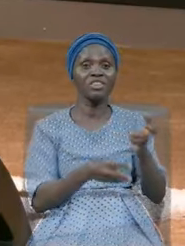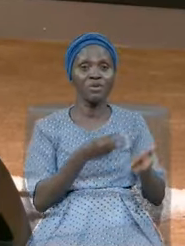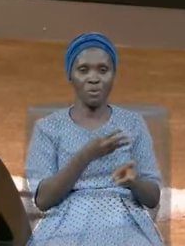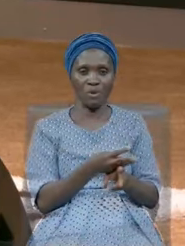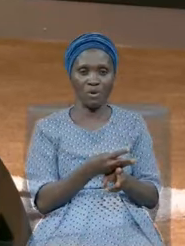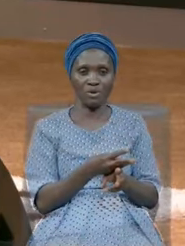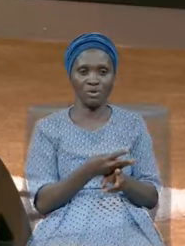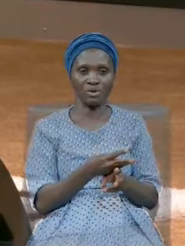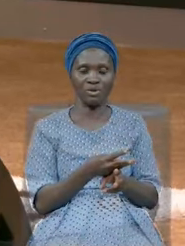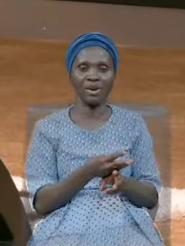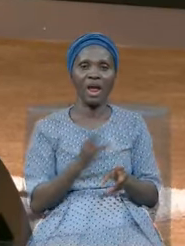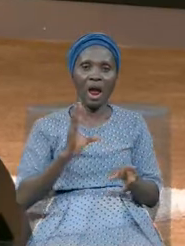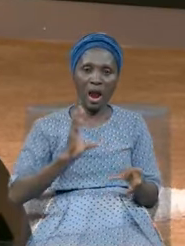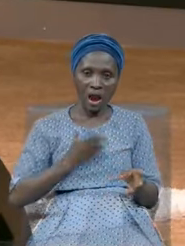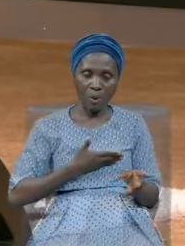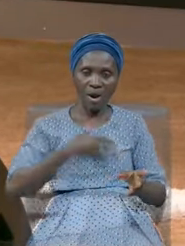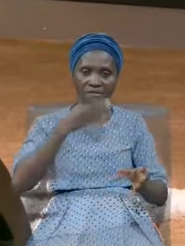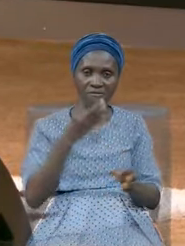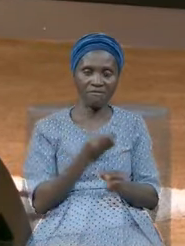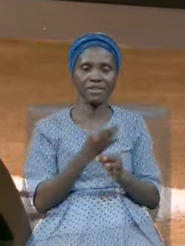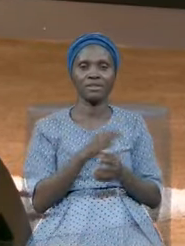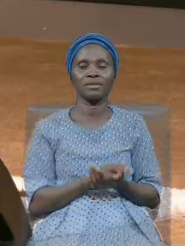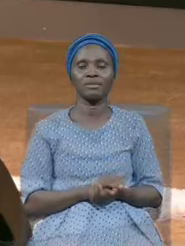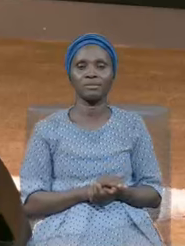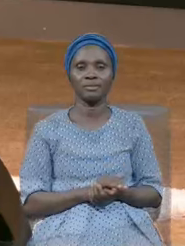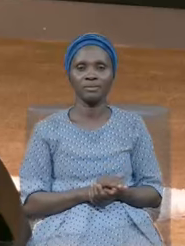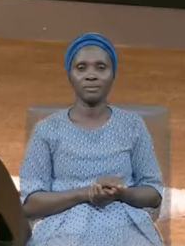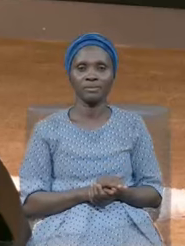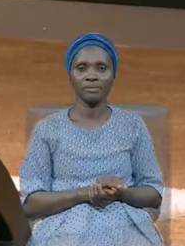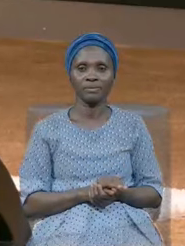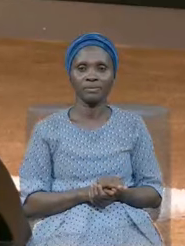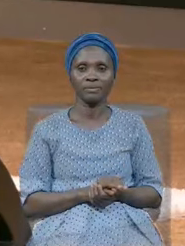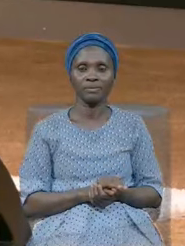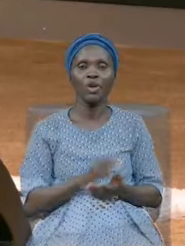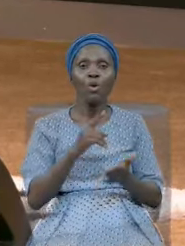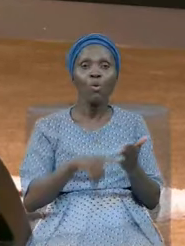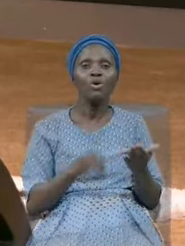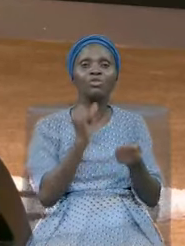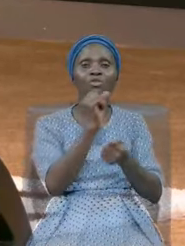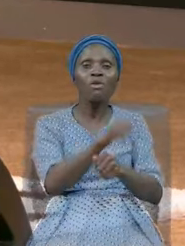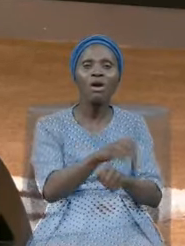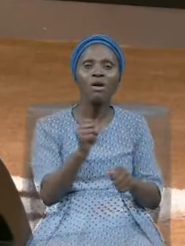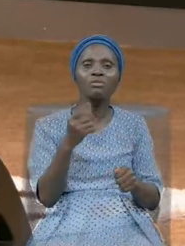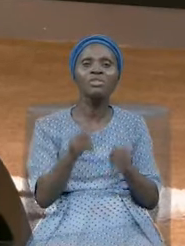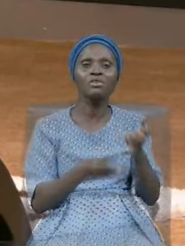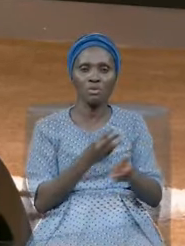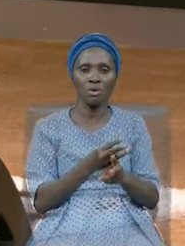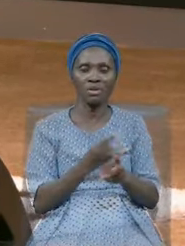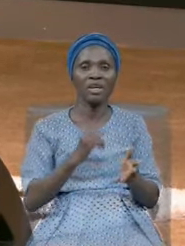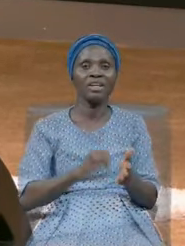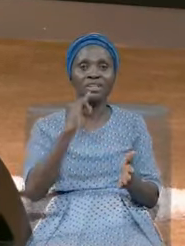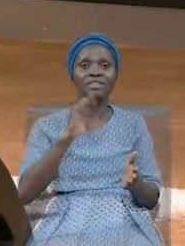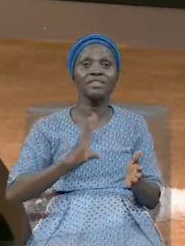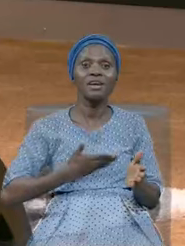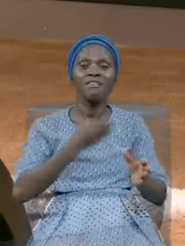c'est notre foi ce qui tromle du monde c'est notre foi